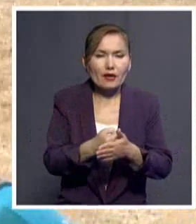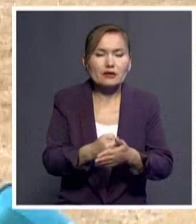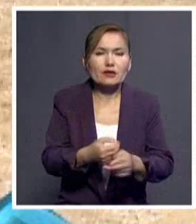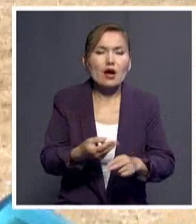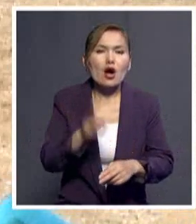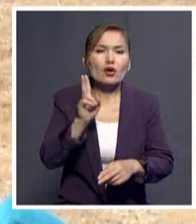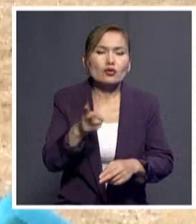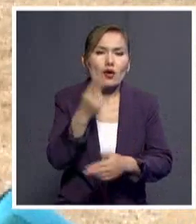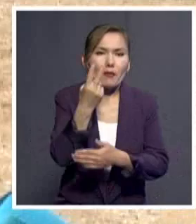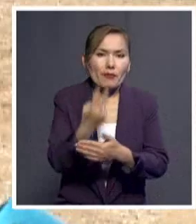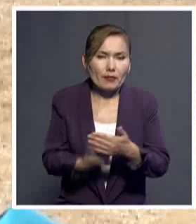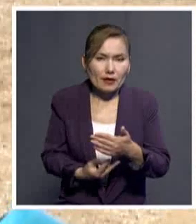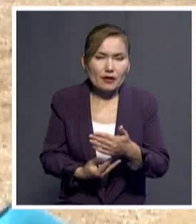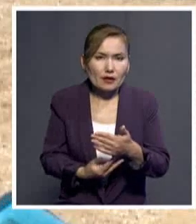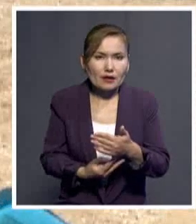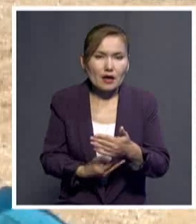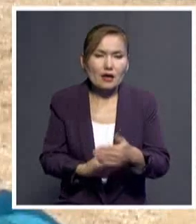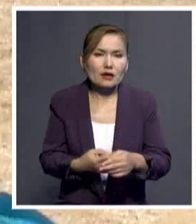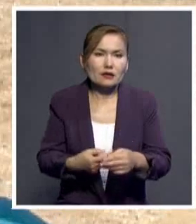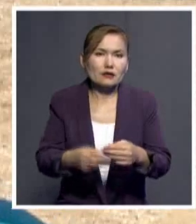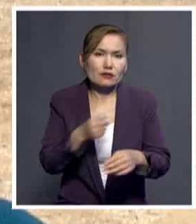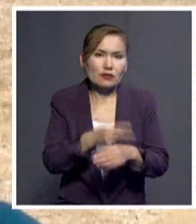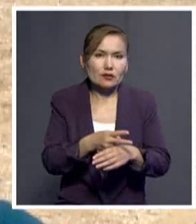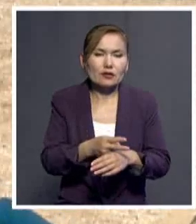өтпейтіндері келесі жылға үміткер болады.